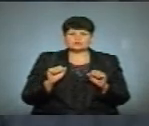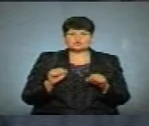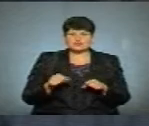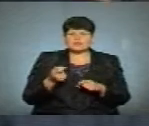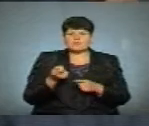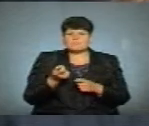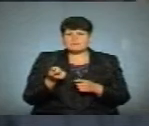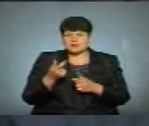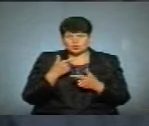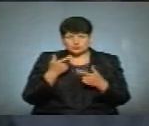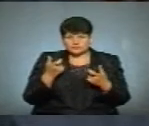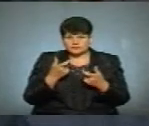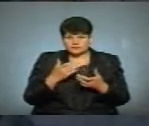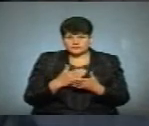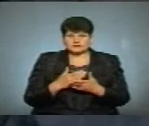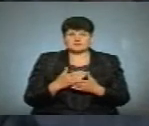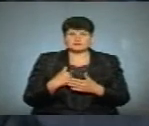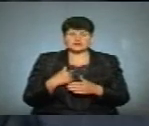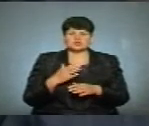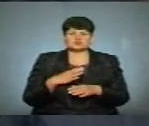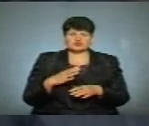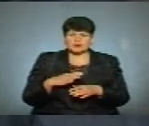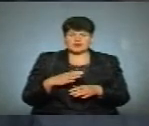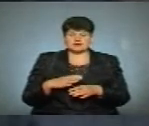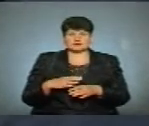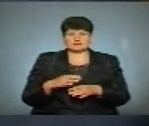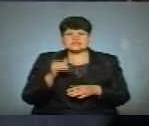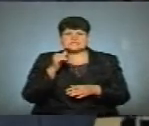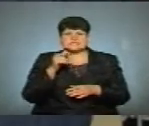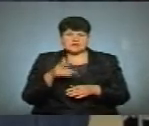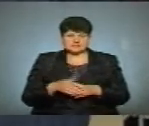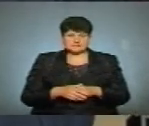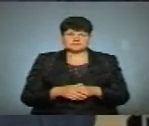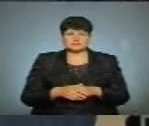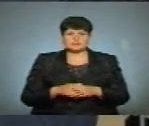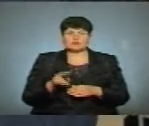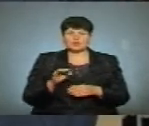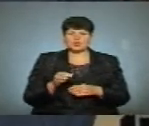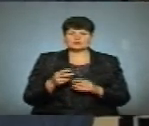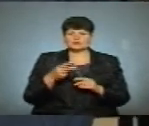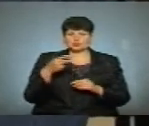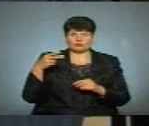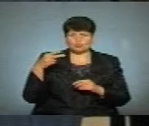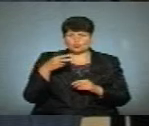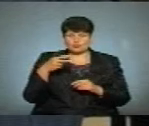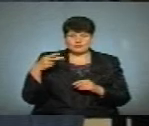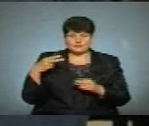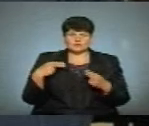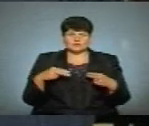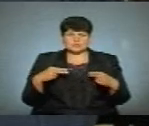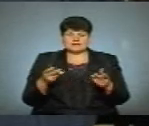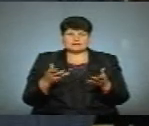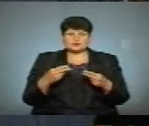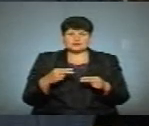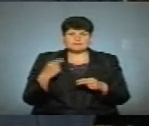мало інформовані, тобто ми в основному чекаємо десь вже на завтра. По другому поверсі торговому залу, де